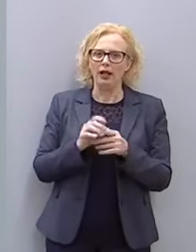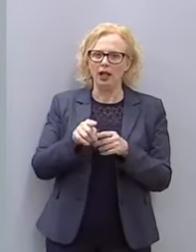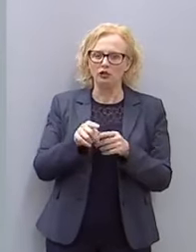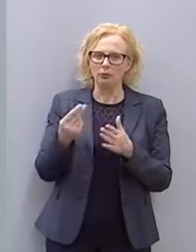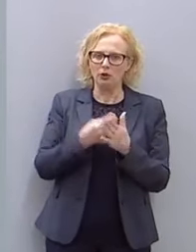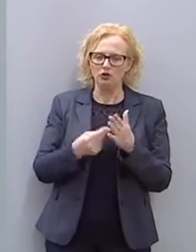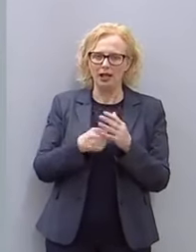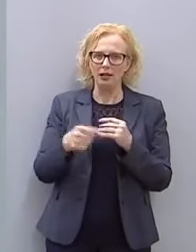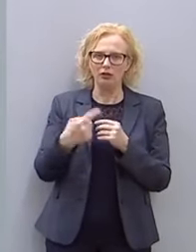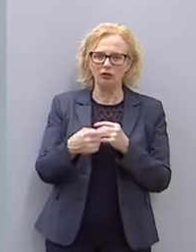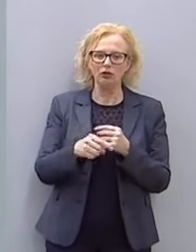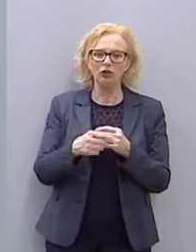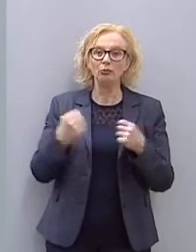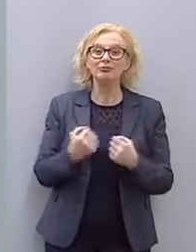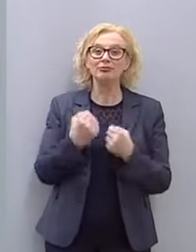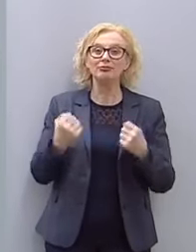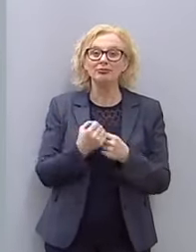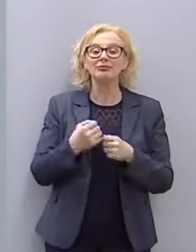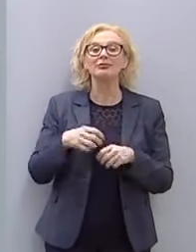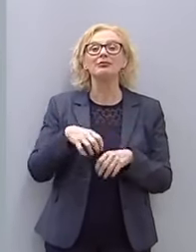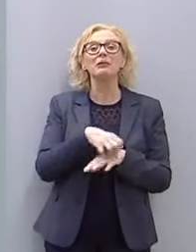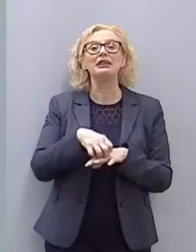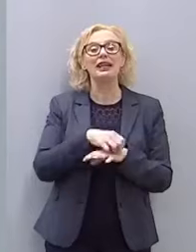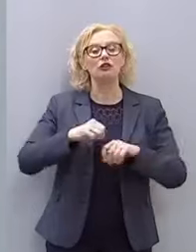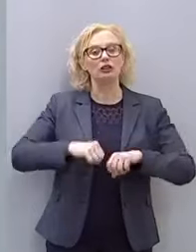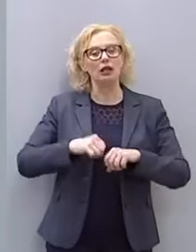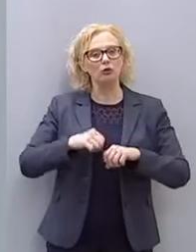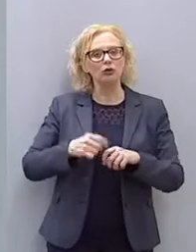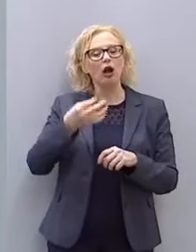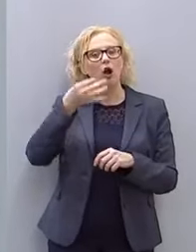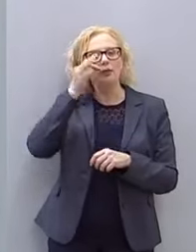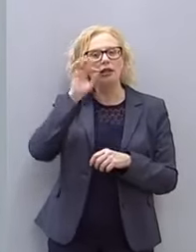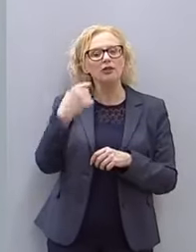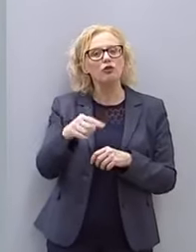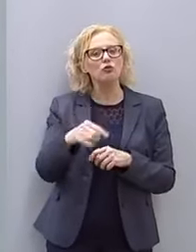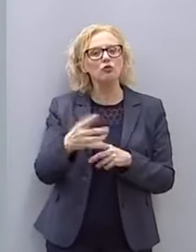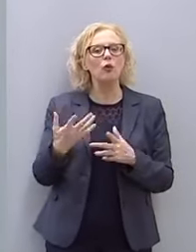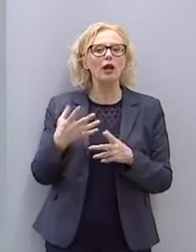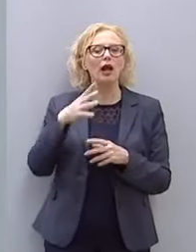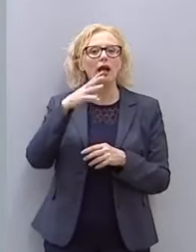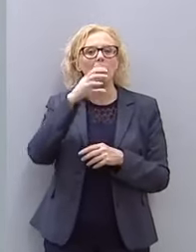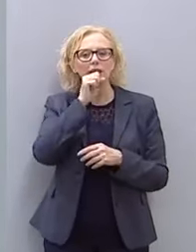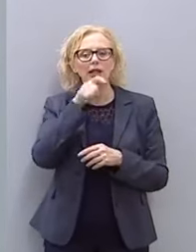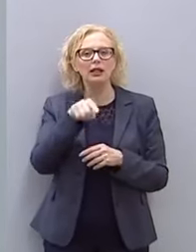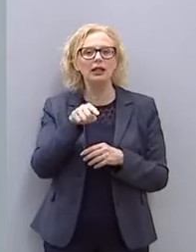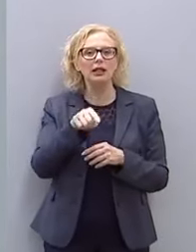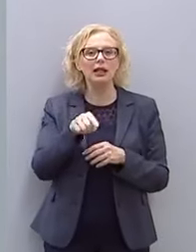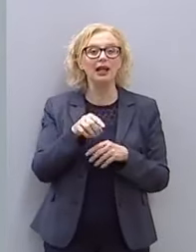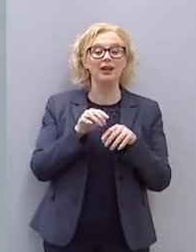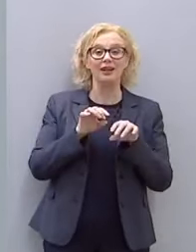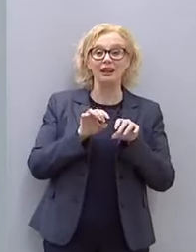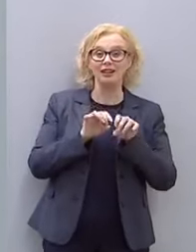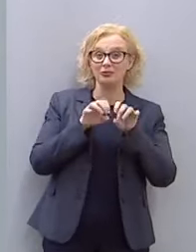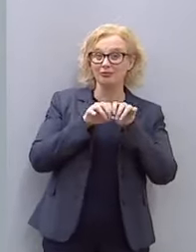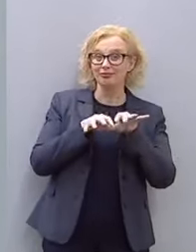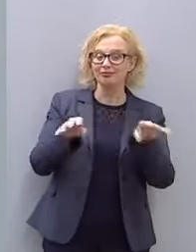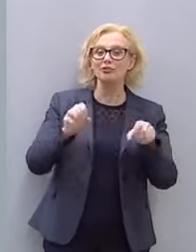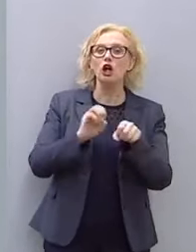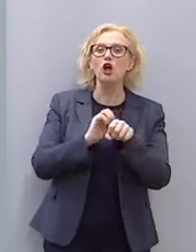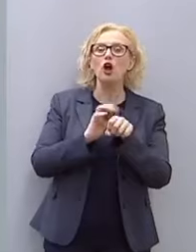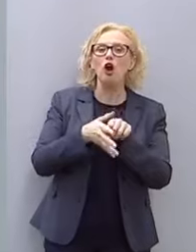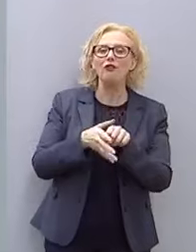è promosso dal ministero della salute ha da l'obiettivo di definire l'estensione dell'inflazione da da covip testando un